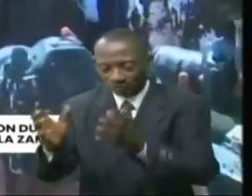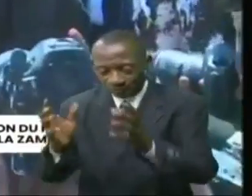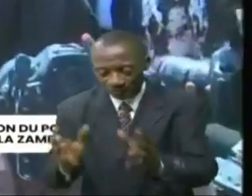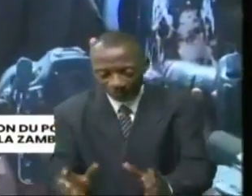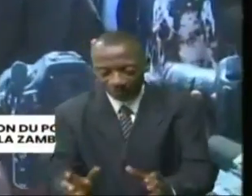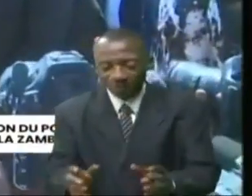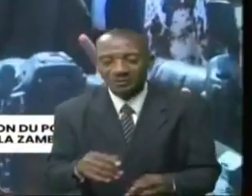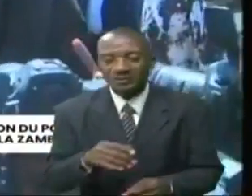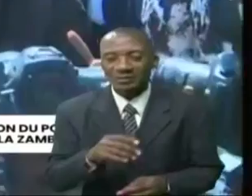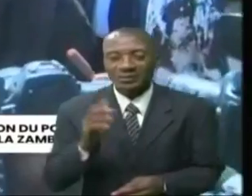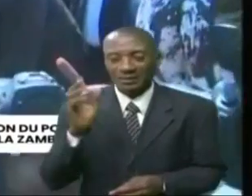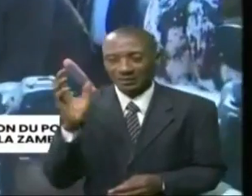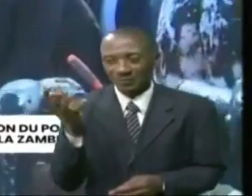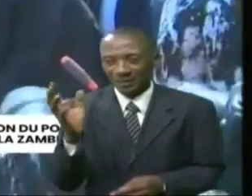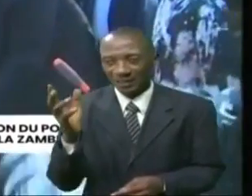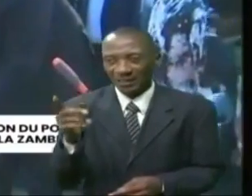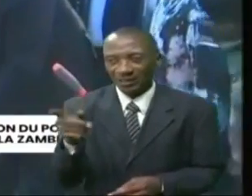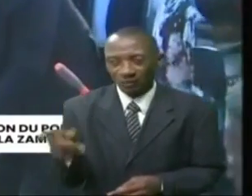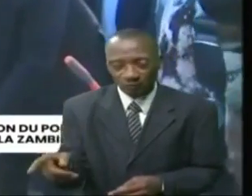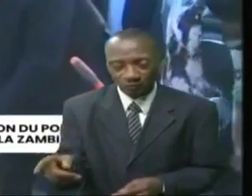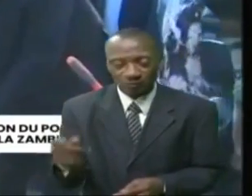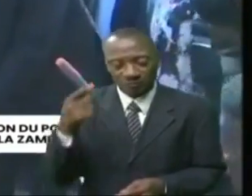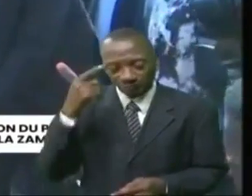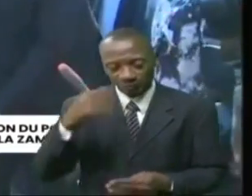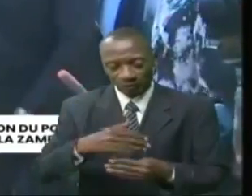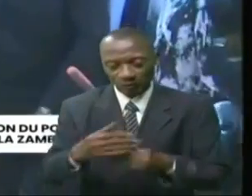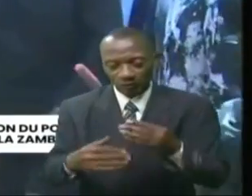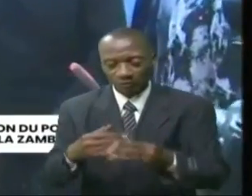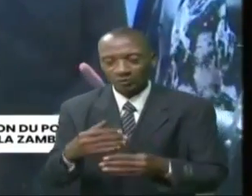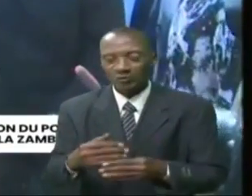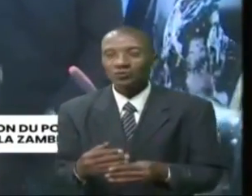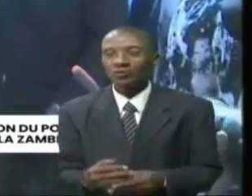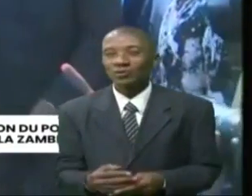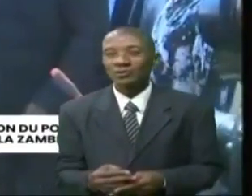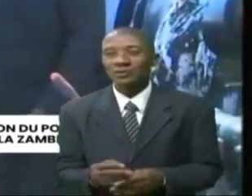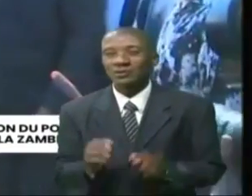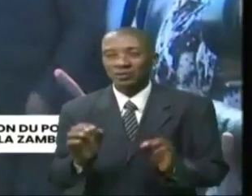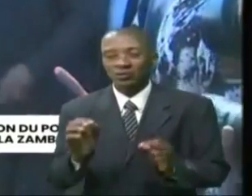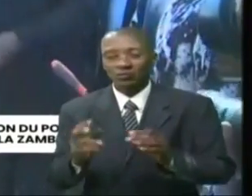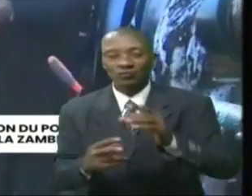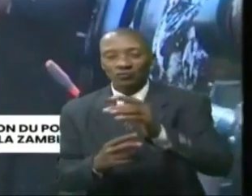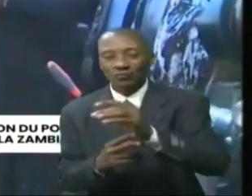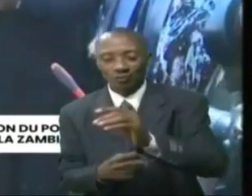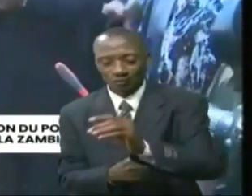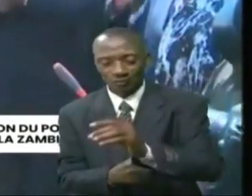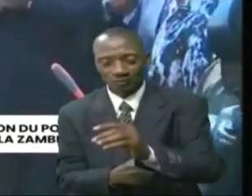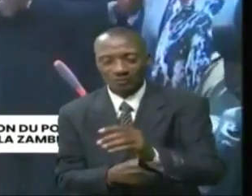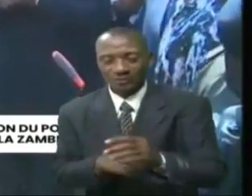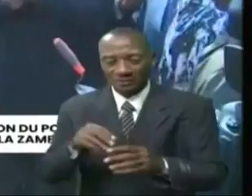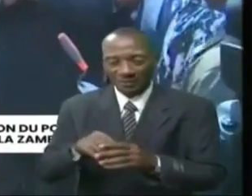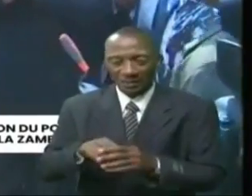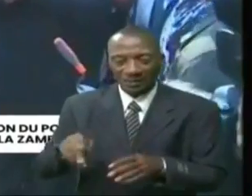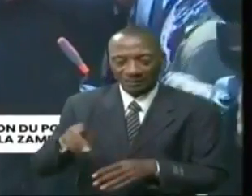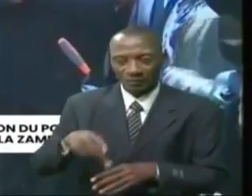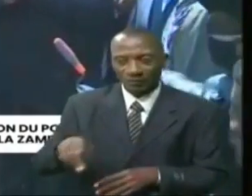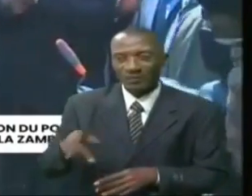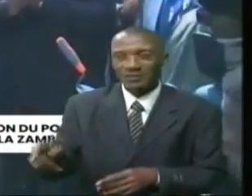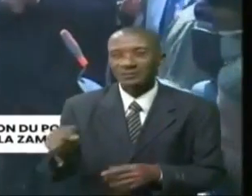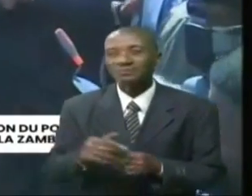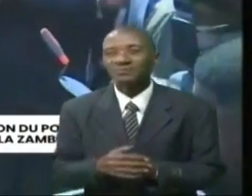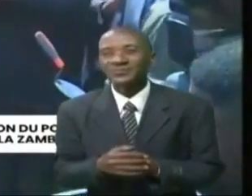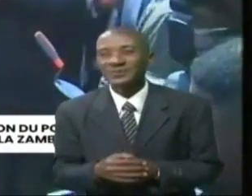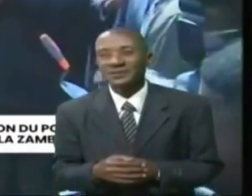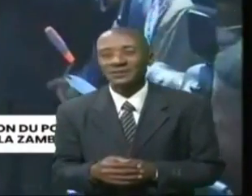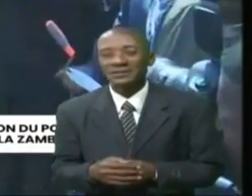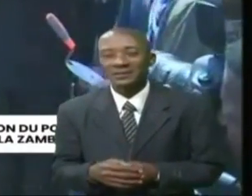gratitude. Puisse ces jours mémorables être marqués d'un cachet indélébile. Des générations futures vous